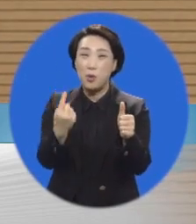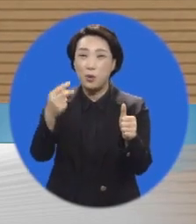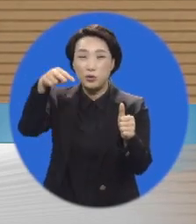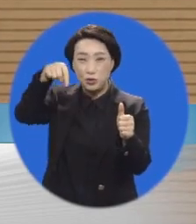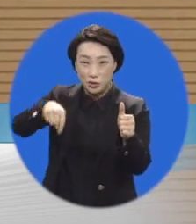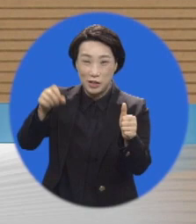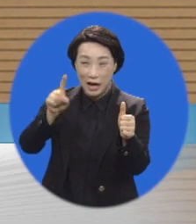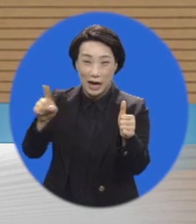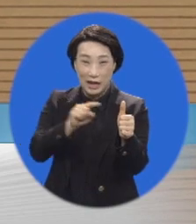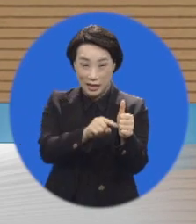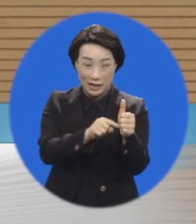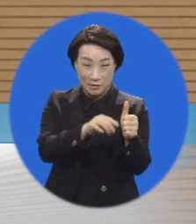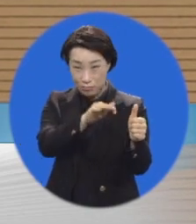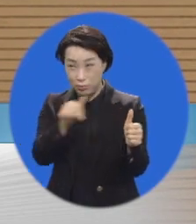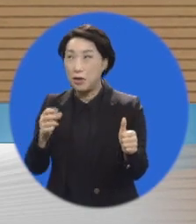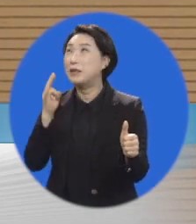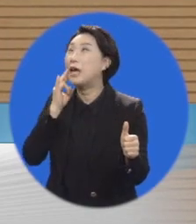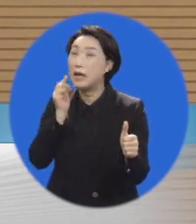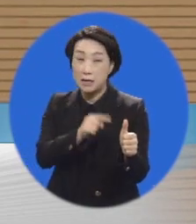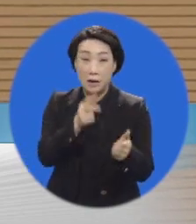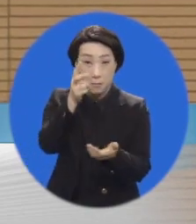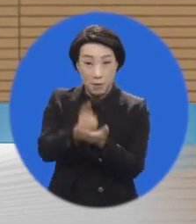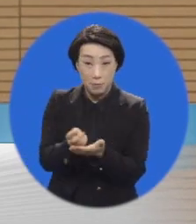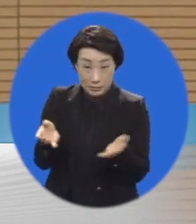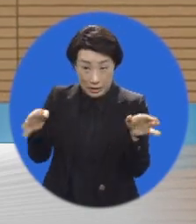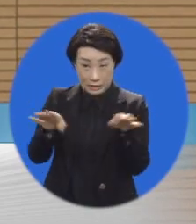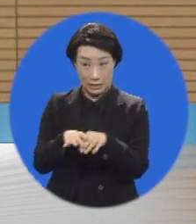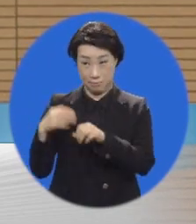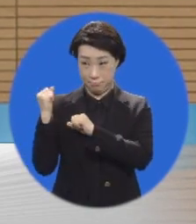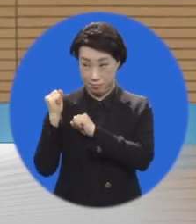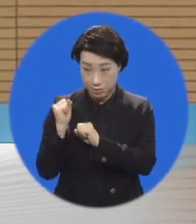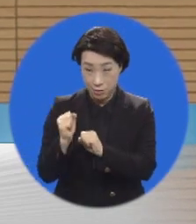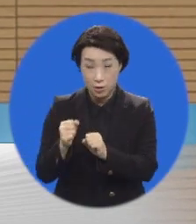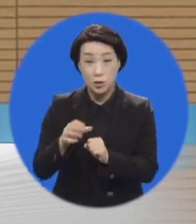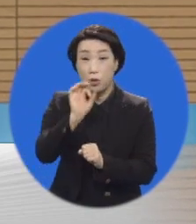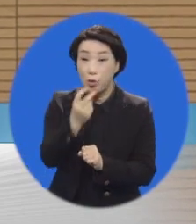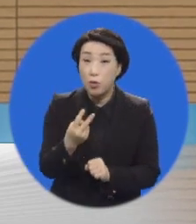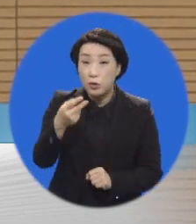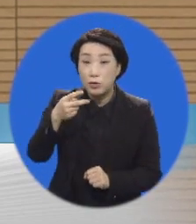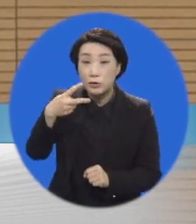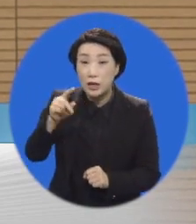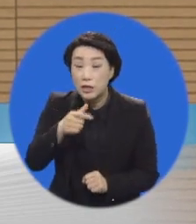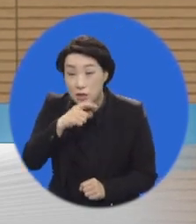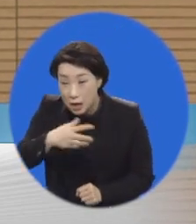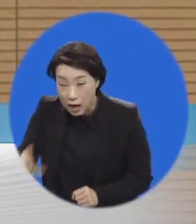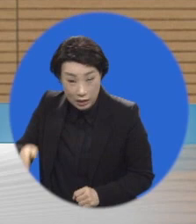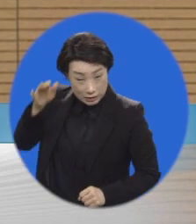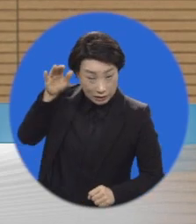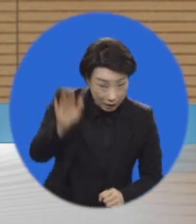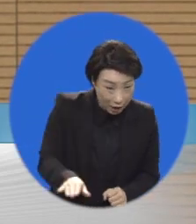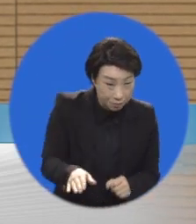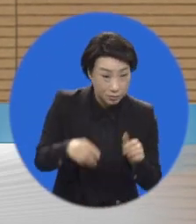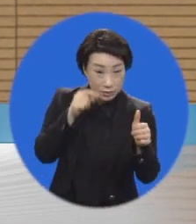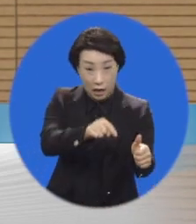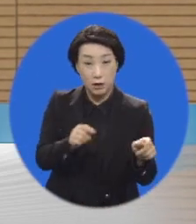너 법궤를 메고 요단강을 발복 발복